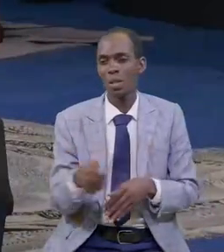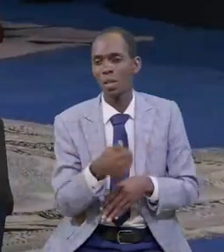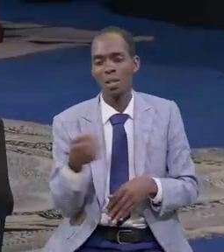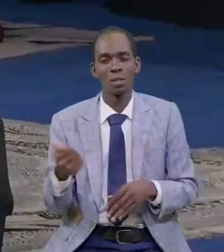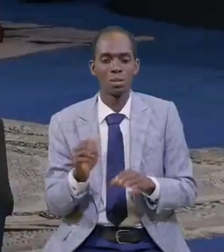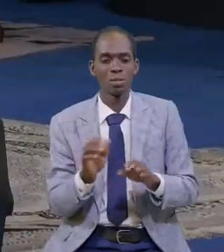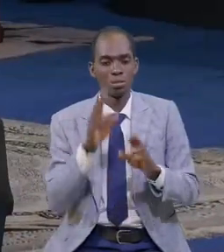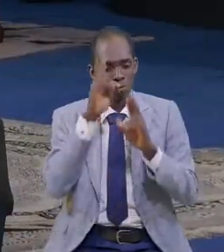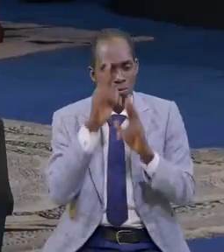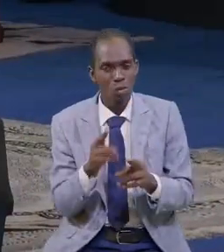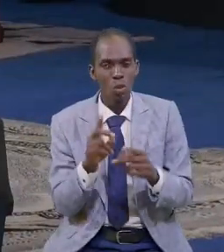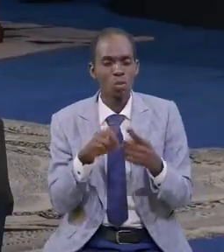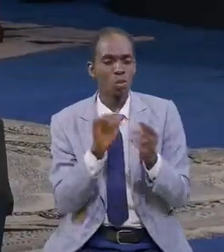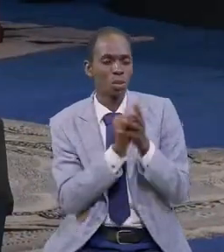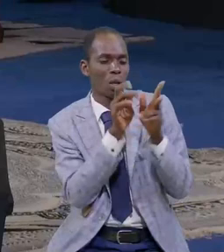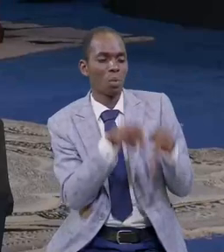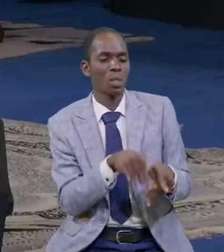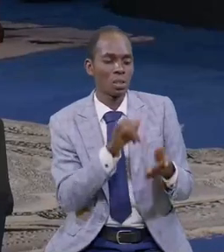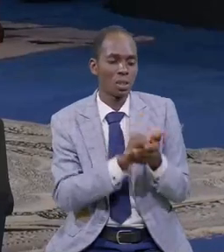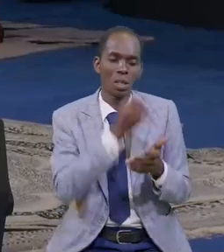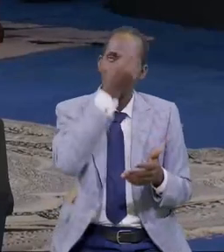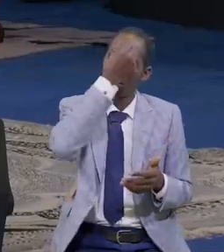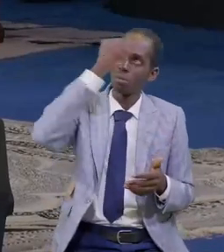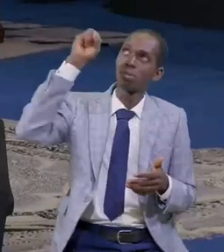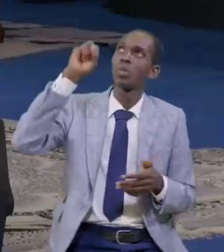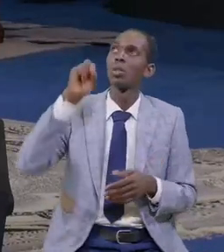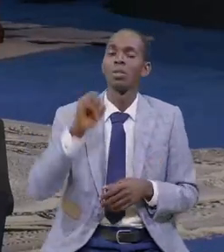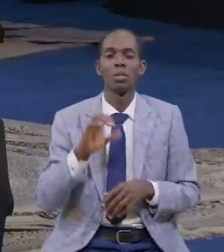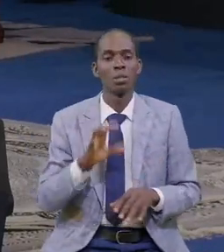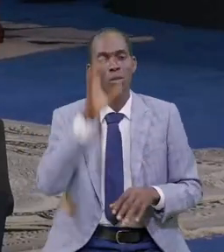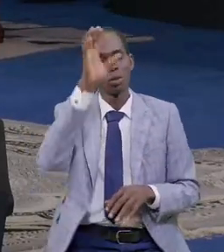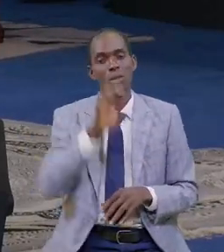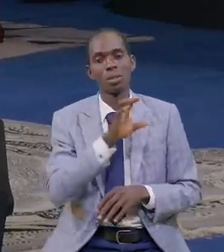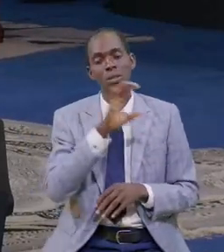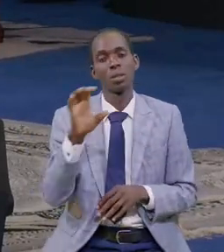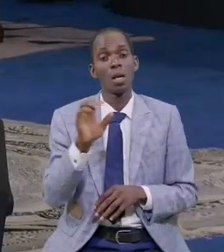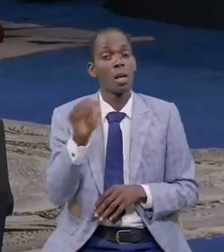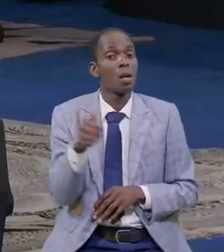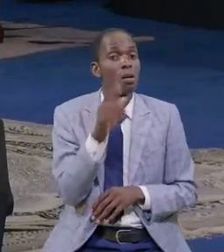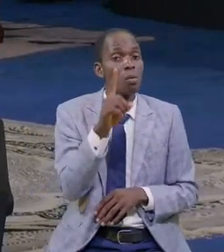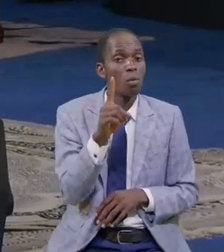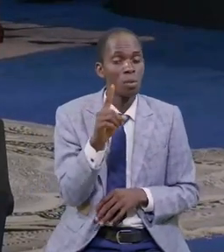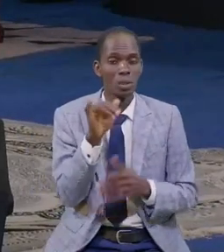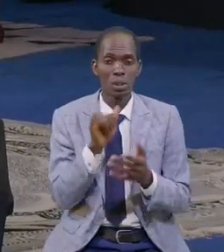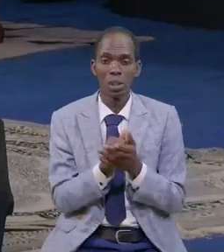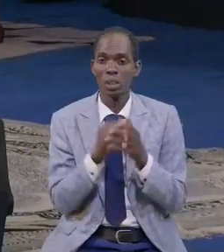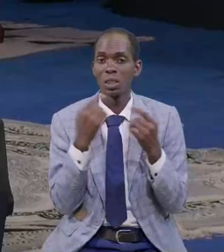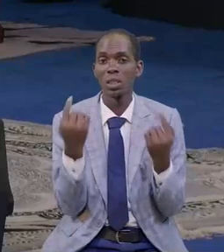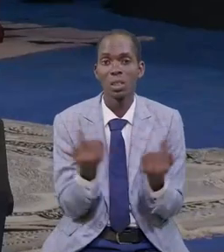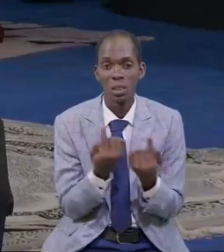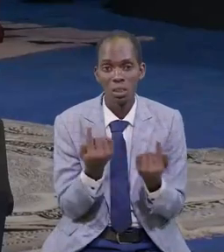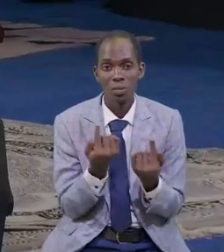respect de respect à celui qui déshonore le calvaire parce que c'est dit que